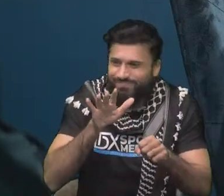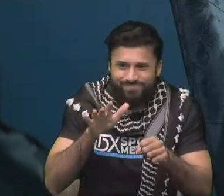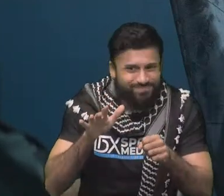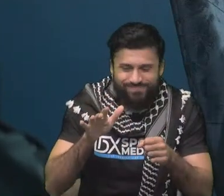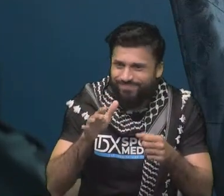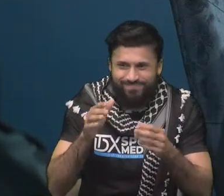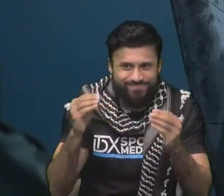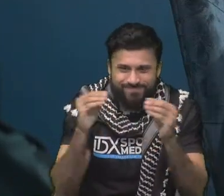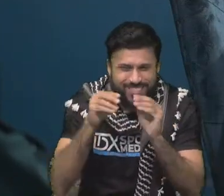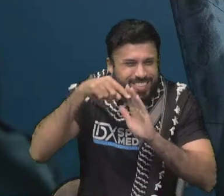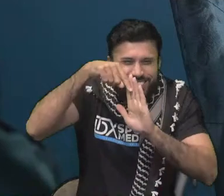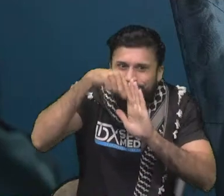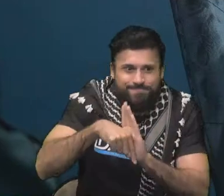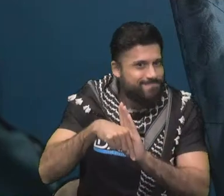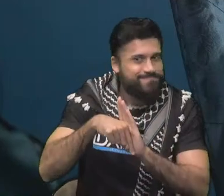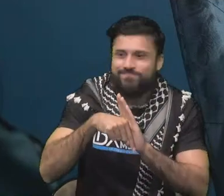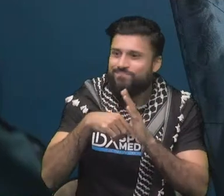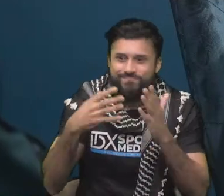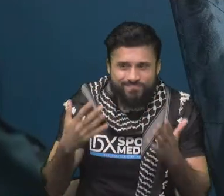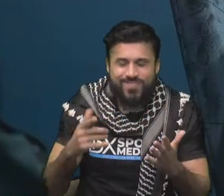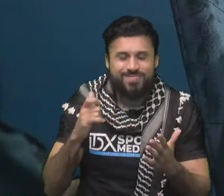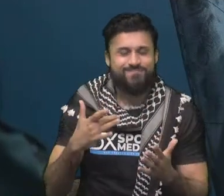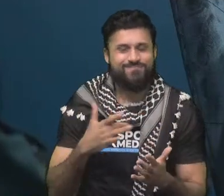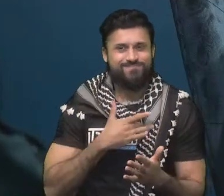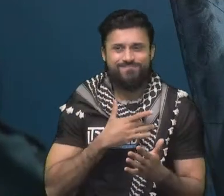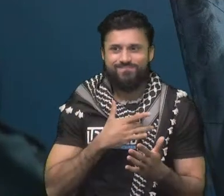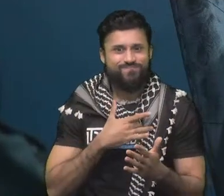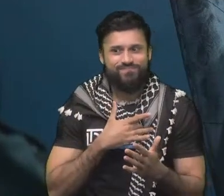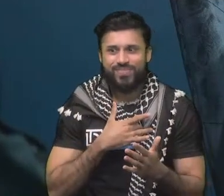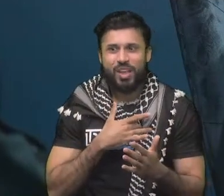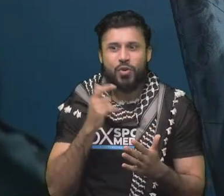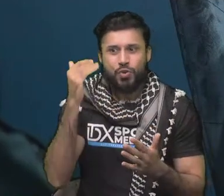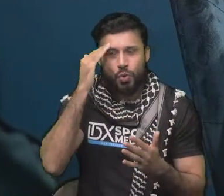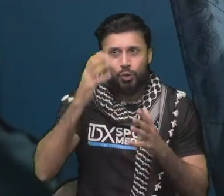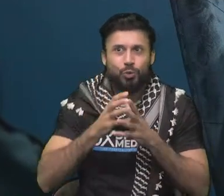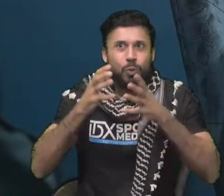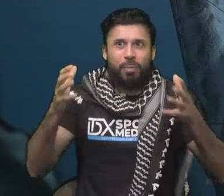1, 2, and 3. Because the first span, من دخل في الشبر الأول